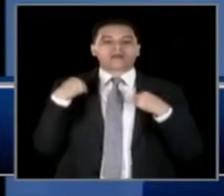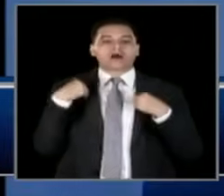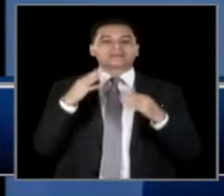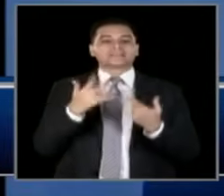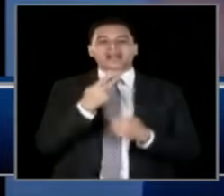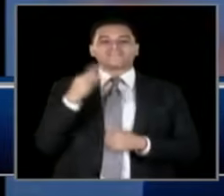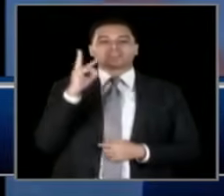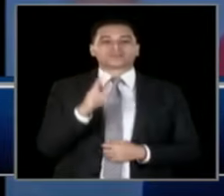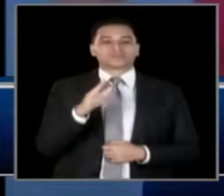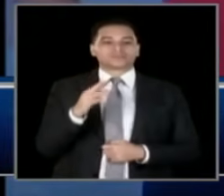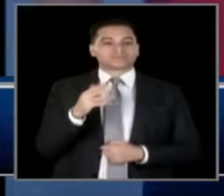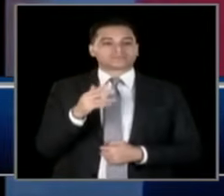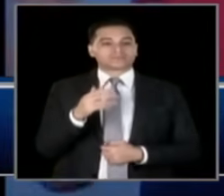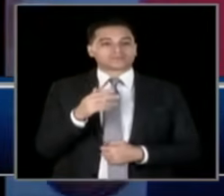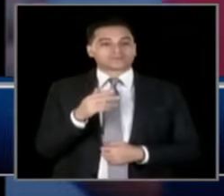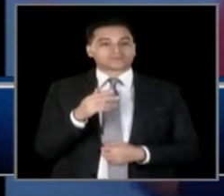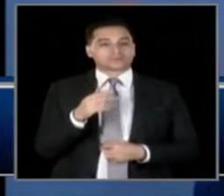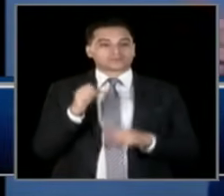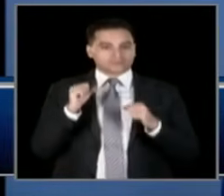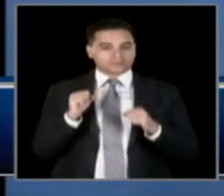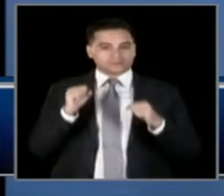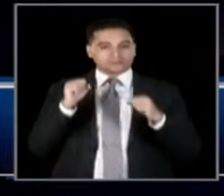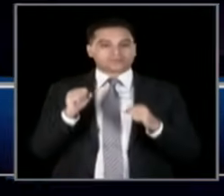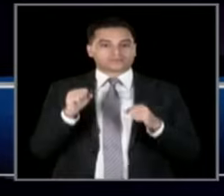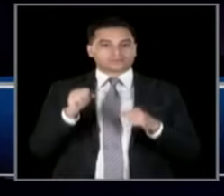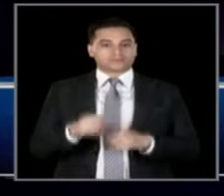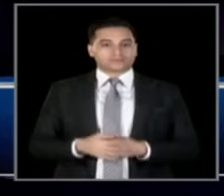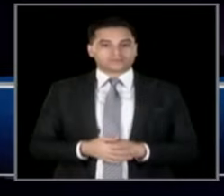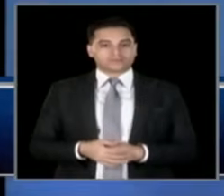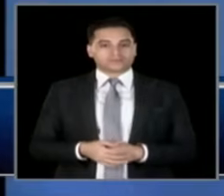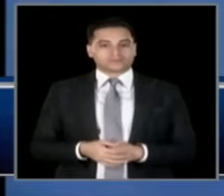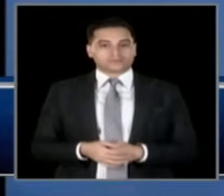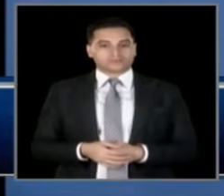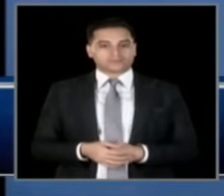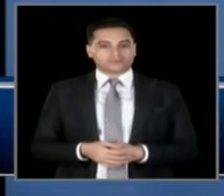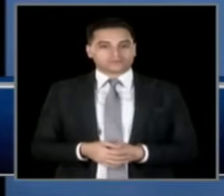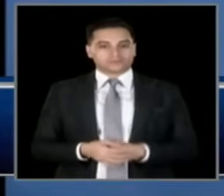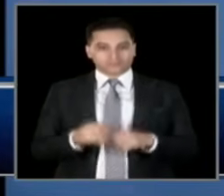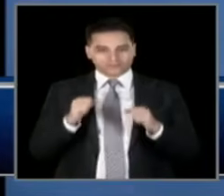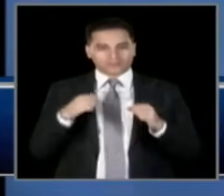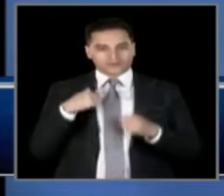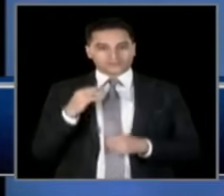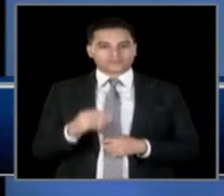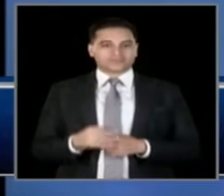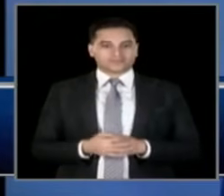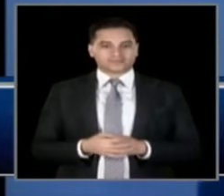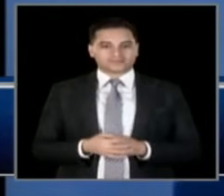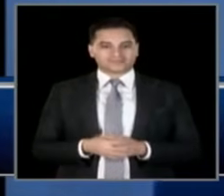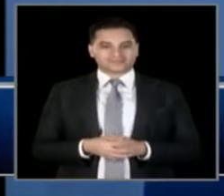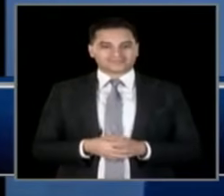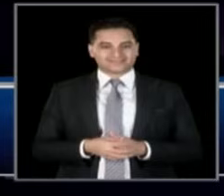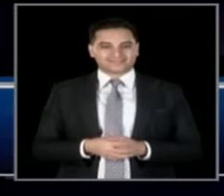2023، فما هي؟ رفع أثقال. ايوه رفع اثقال، انا متاكده.